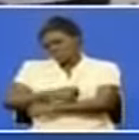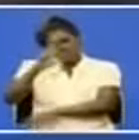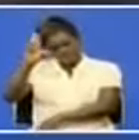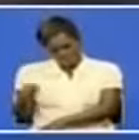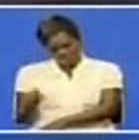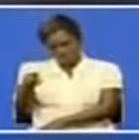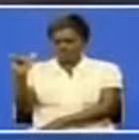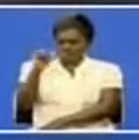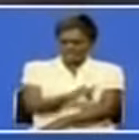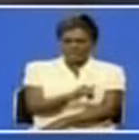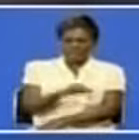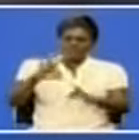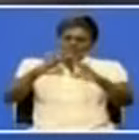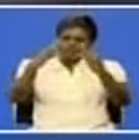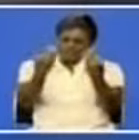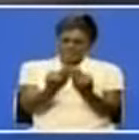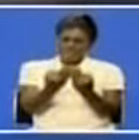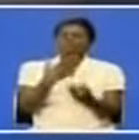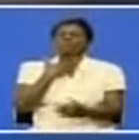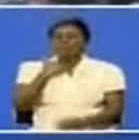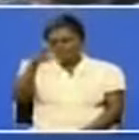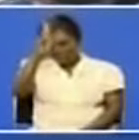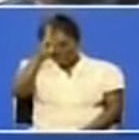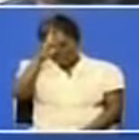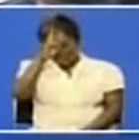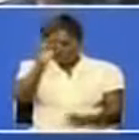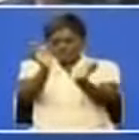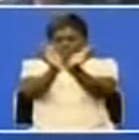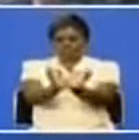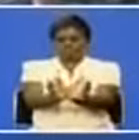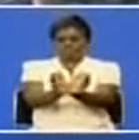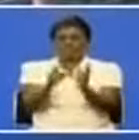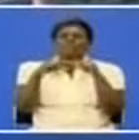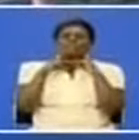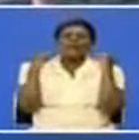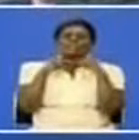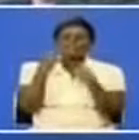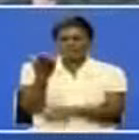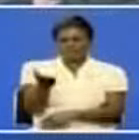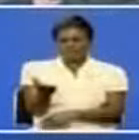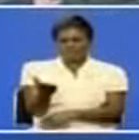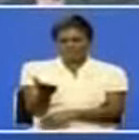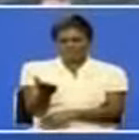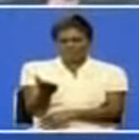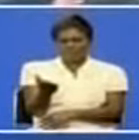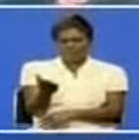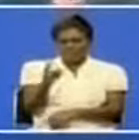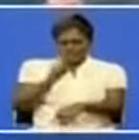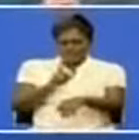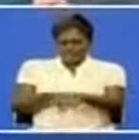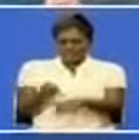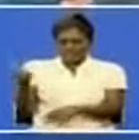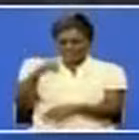Akasema hapana. Na sasa jamaa zake wametaka maafisa wa polisi kumtia nguvuni mara moja mchungaji huyo anayefika nyumbani nyakati za